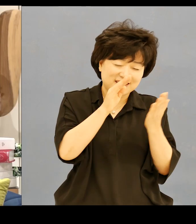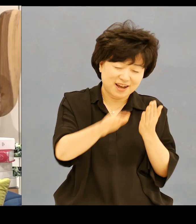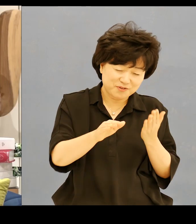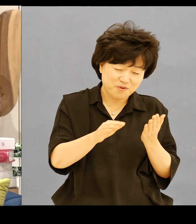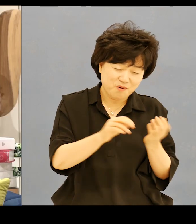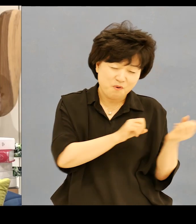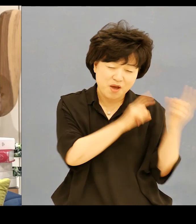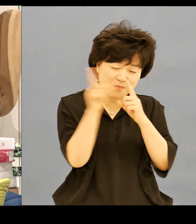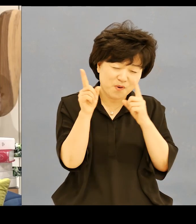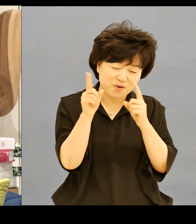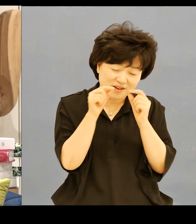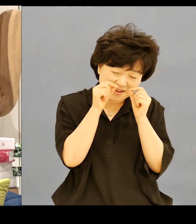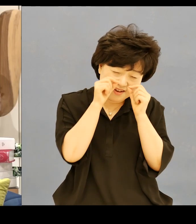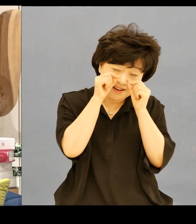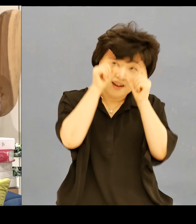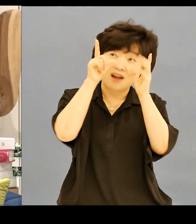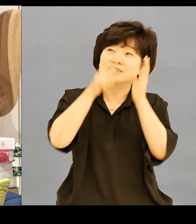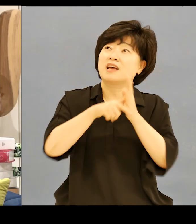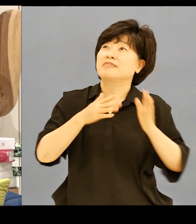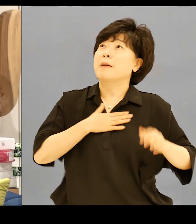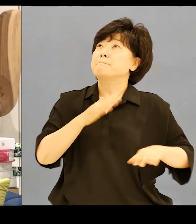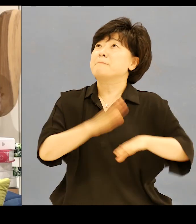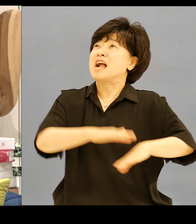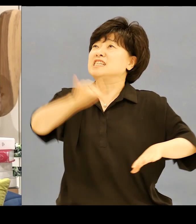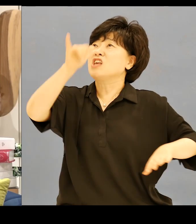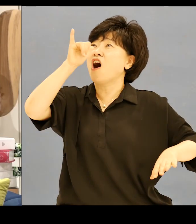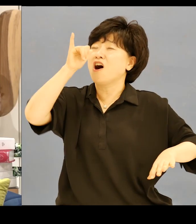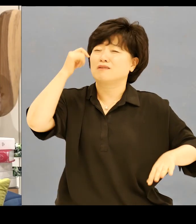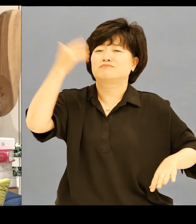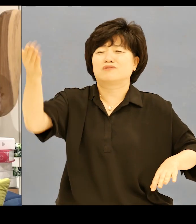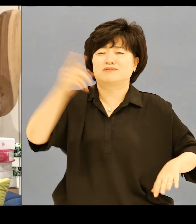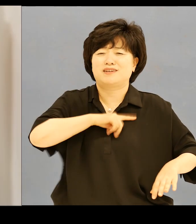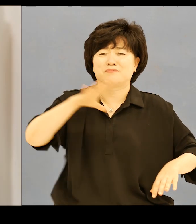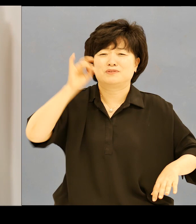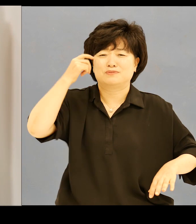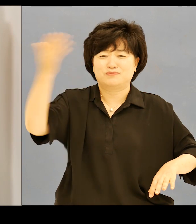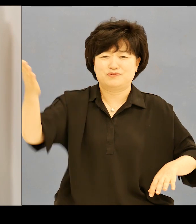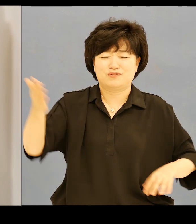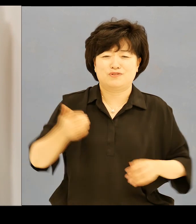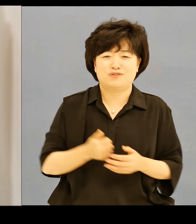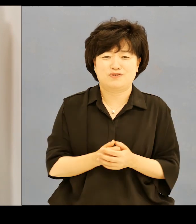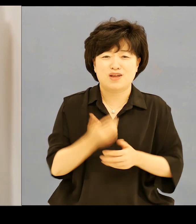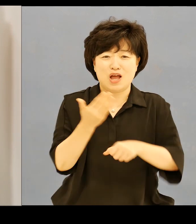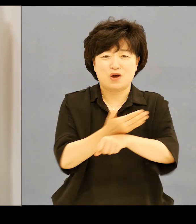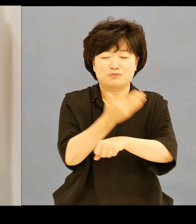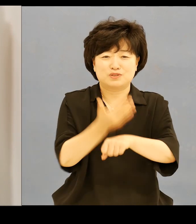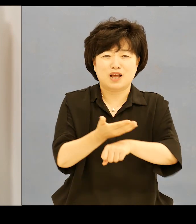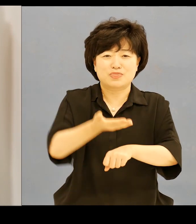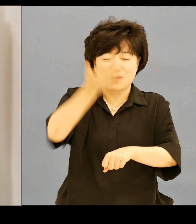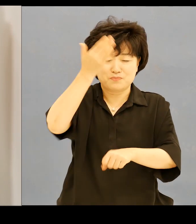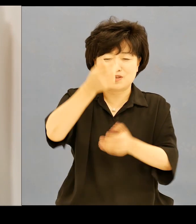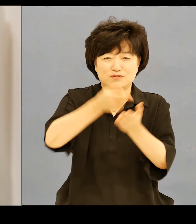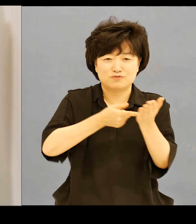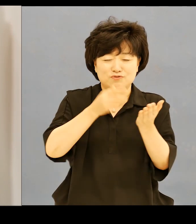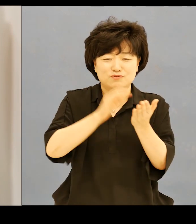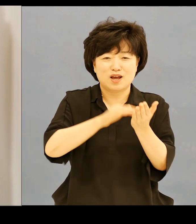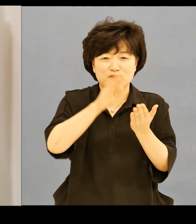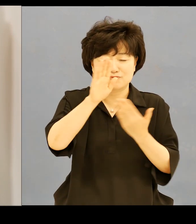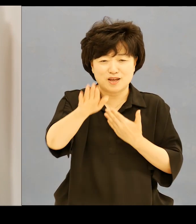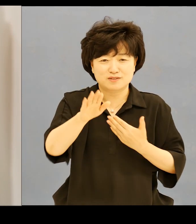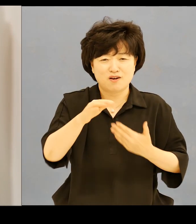네, 회복실에서 제 팔이 있냐고 있다는 소리 듣고 제가 이제 9시간 넘게 수술하고 나와서